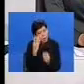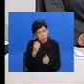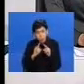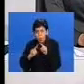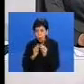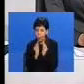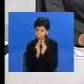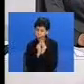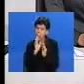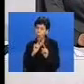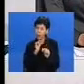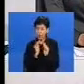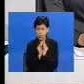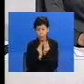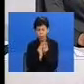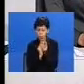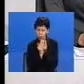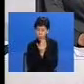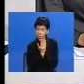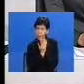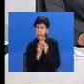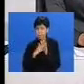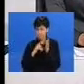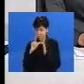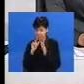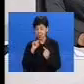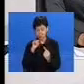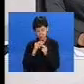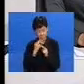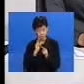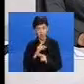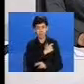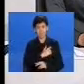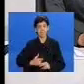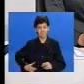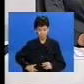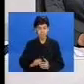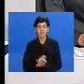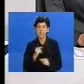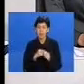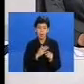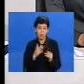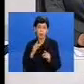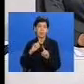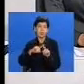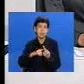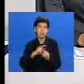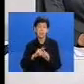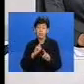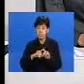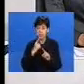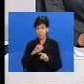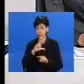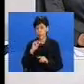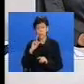อกทิวลิปนะคะสีเหลืองซึ่งเป็นใช้ชื่อพระนามของพระบาทสมเด็จพระเจ้าอยู่หัวด้วยนะคะก็จะมีไปจนถึง31มกราคมปีหน้